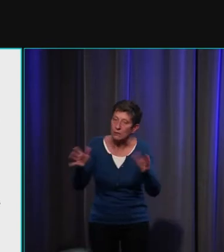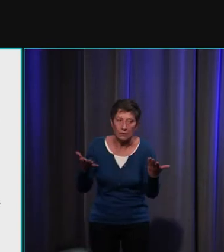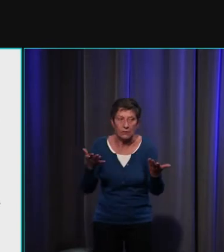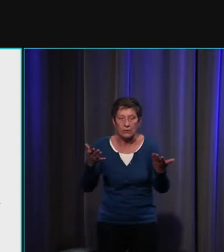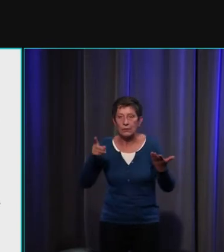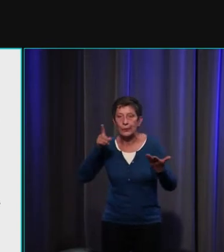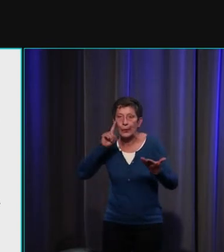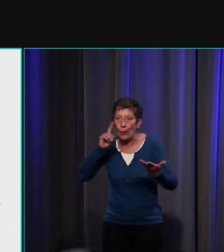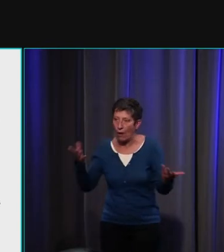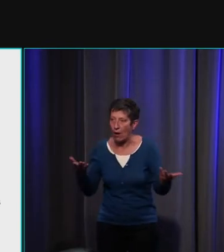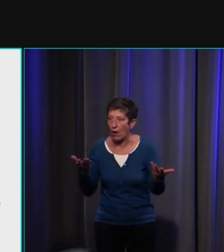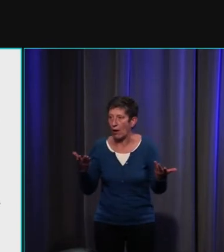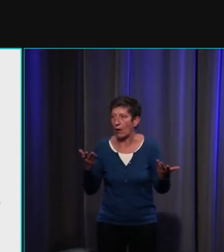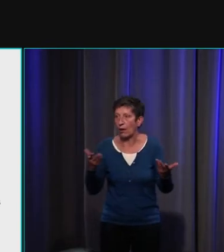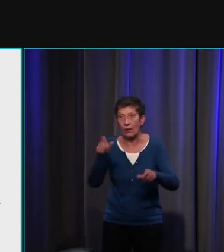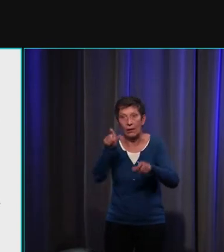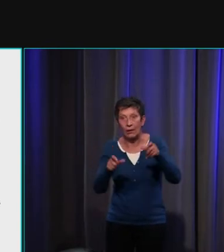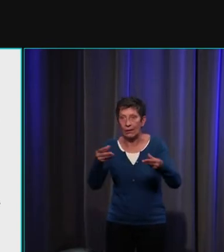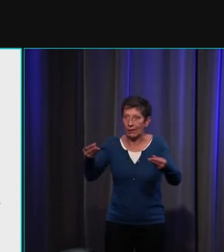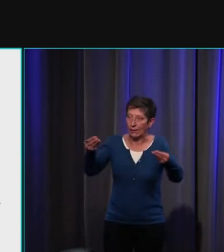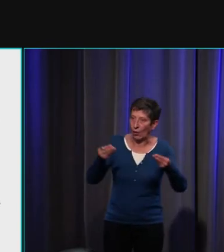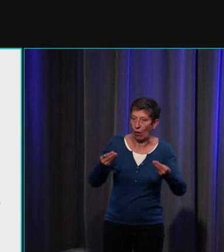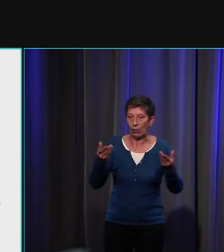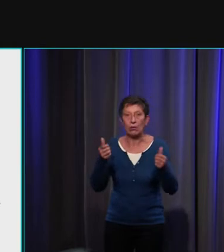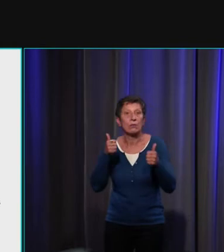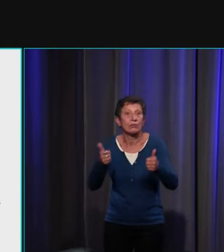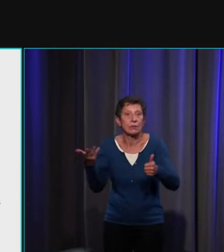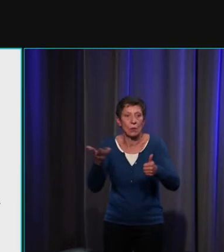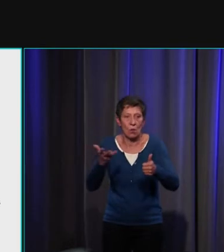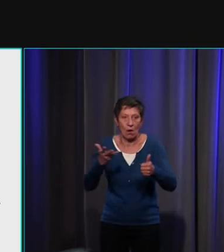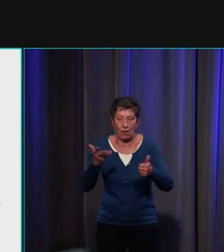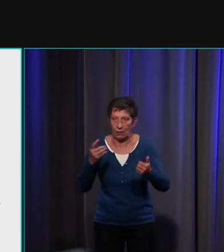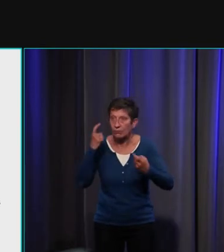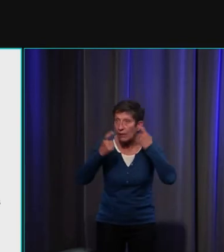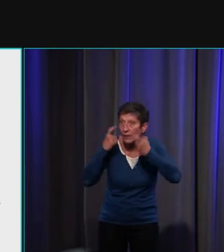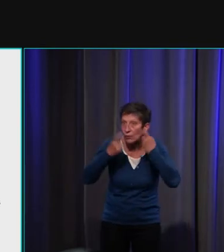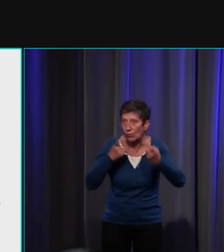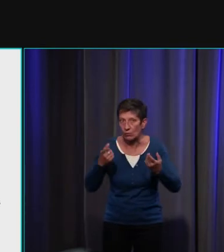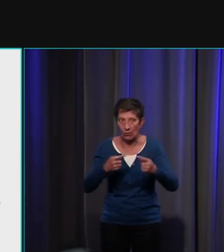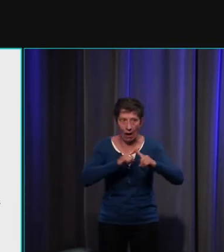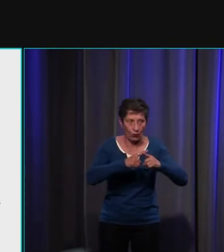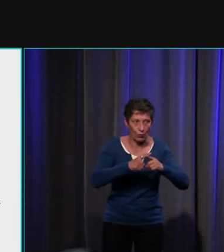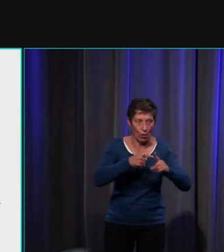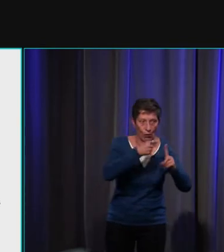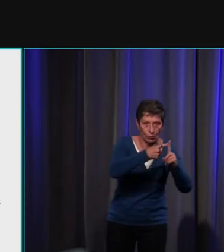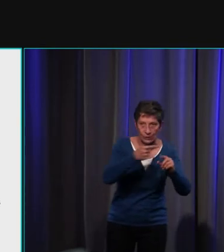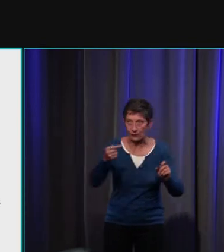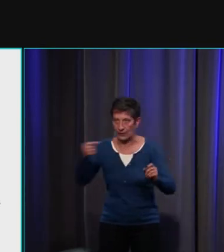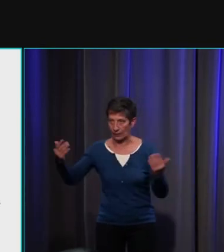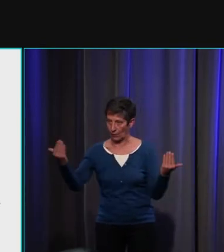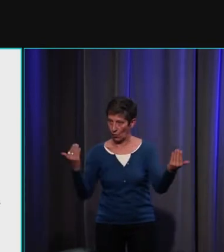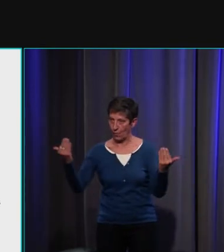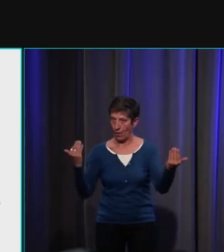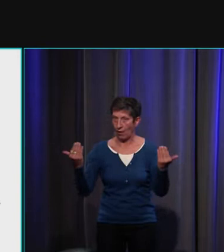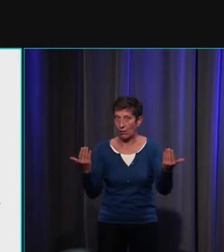ils nous ont légué quelque chose de merveilleux qu'ils aient la possibilité de comparer des arguments pour et des arguments contre sinon je ne pourrais